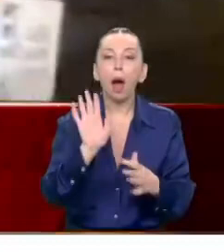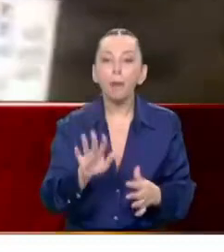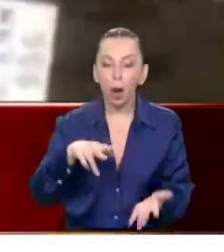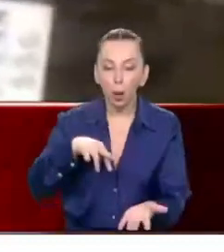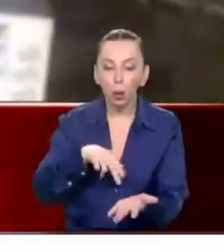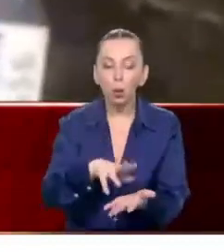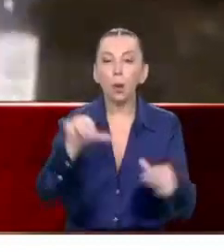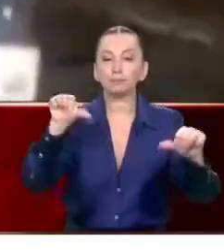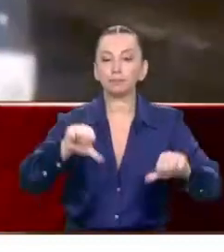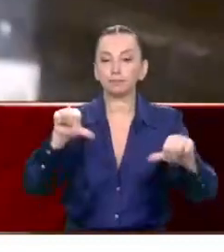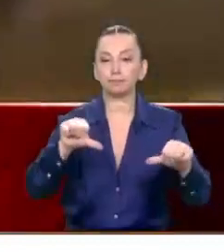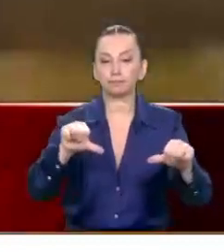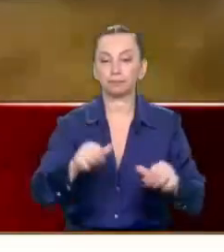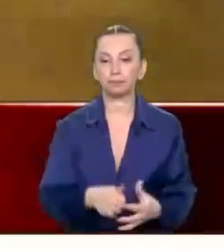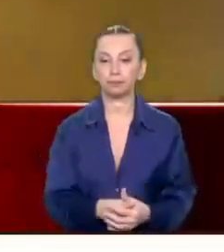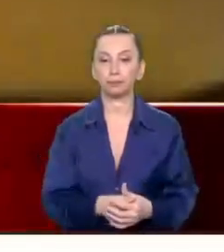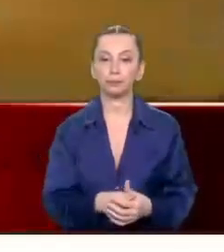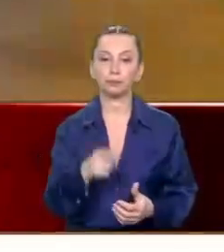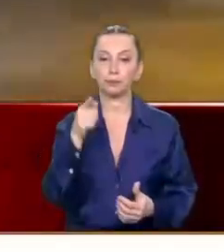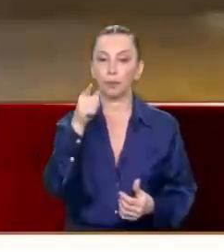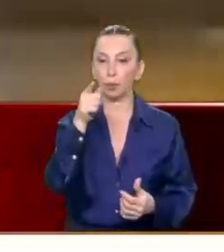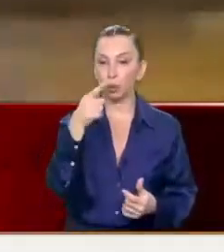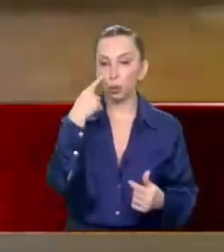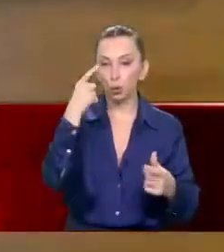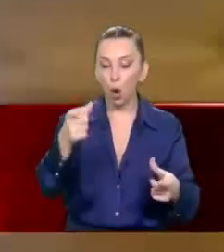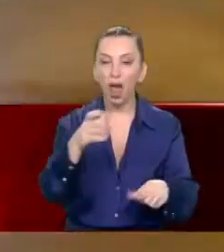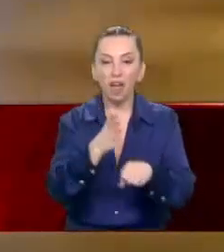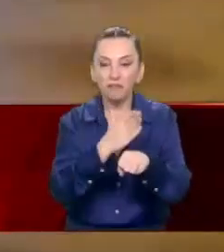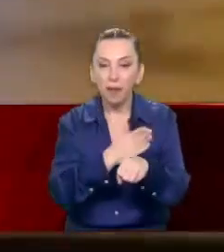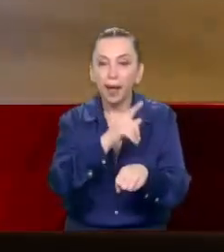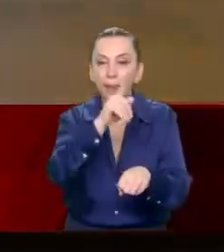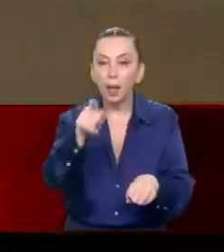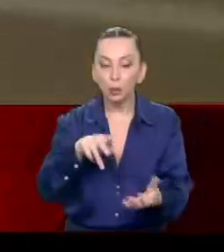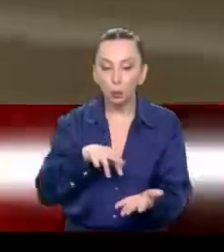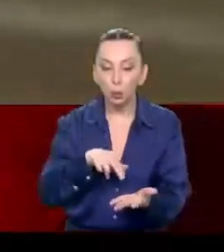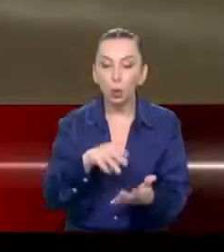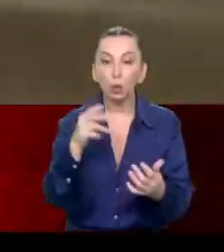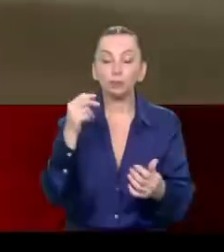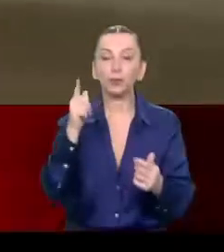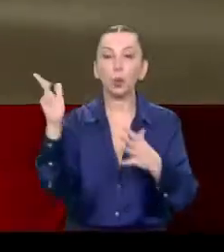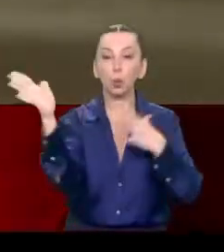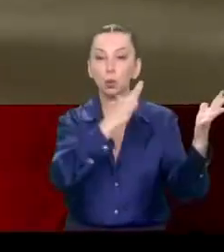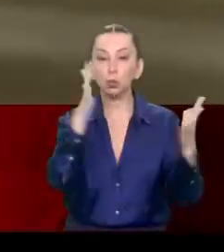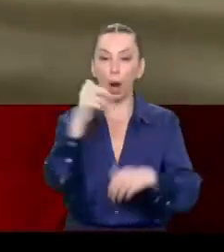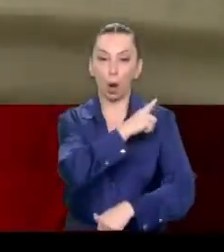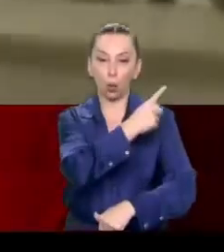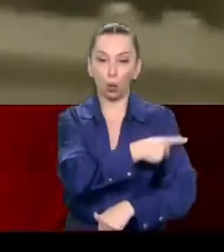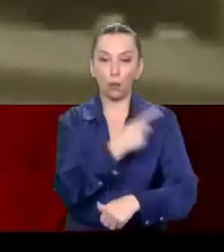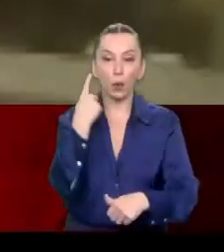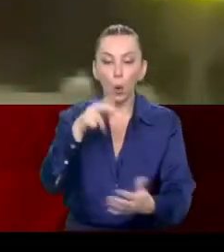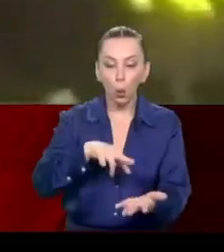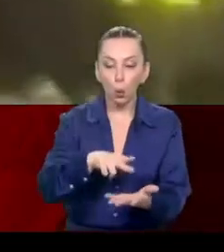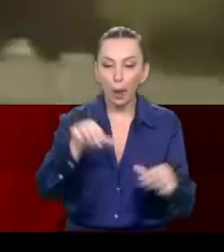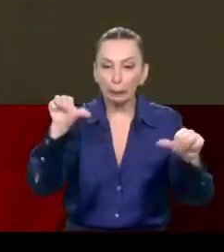de motoru varmış. Gökdere Vadisi'nde ise yayalar birbirine tutunarak ayakta kalmaya çalıştı. Bir kadınsa çareyi